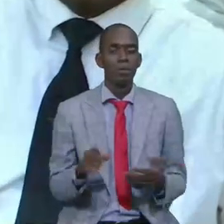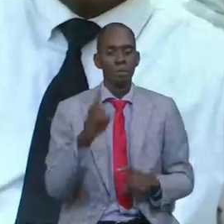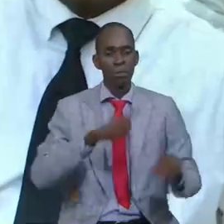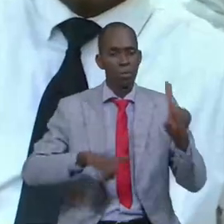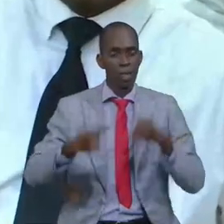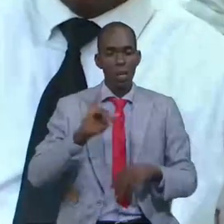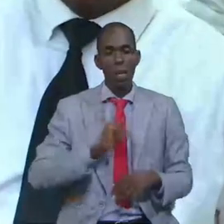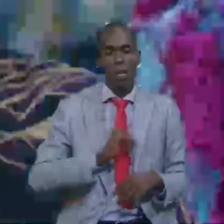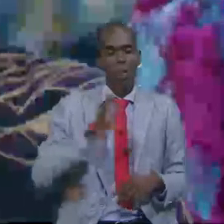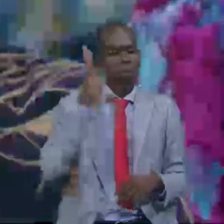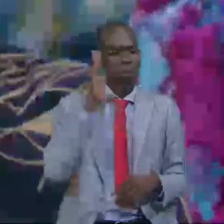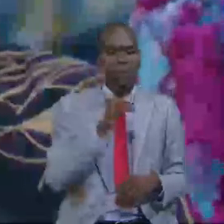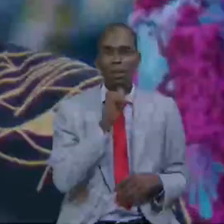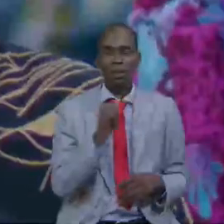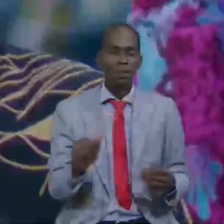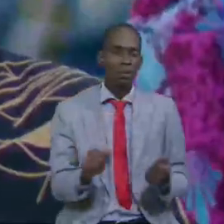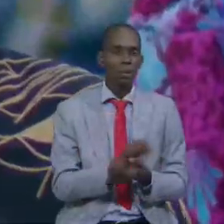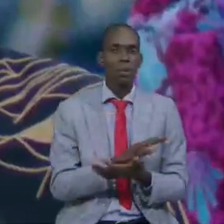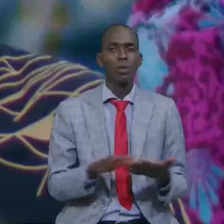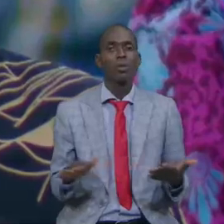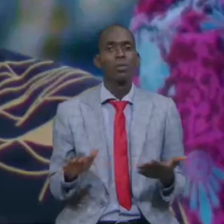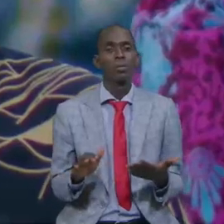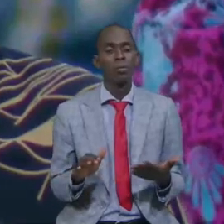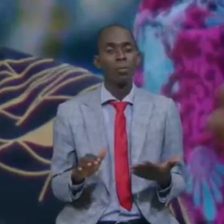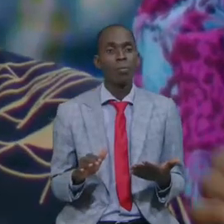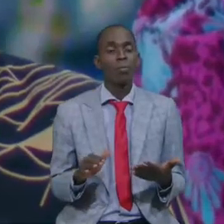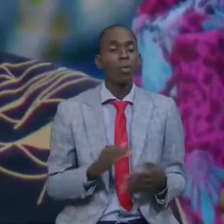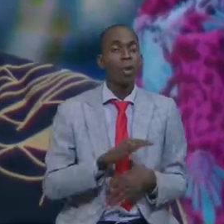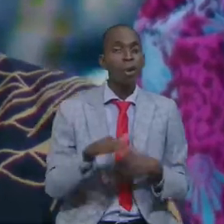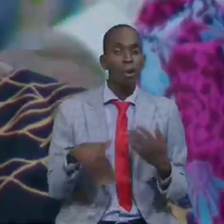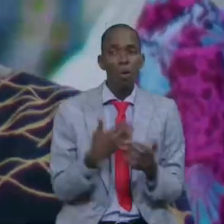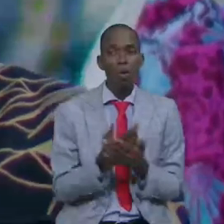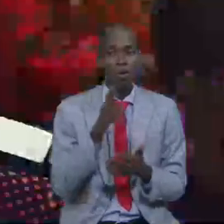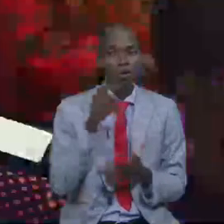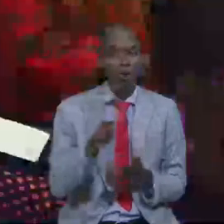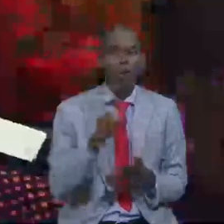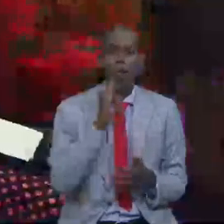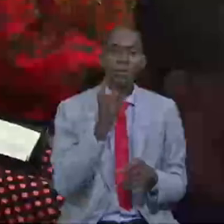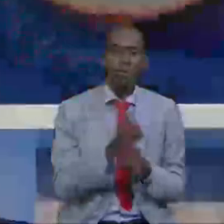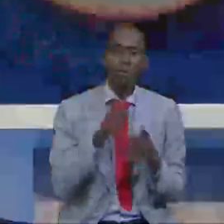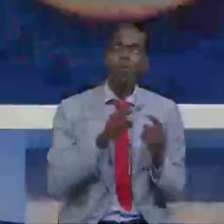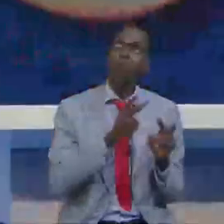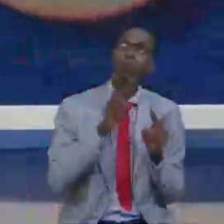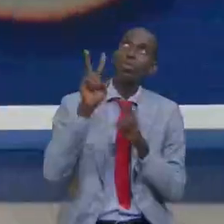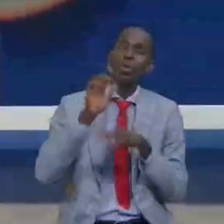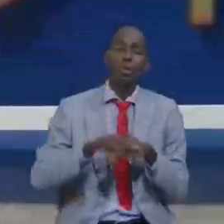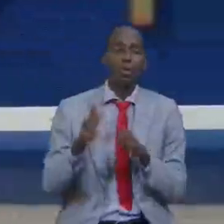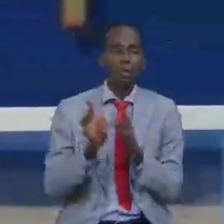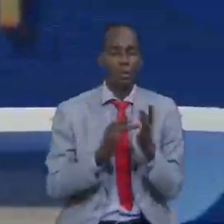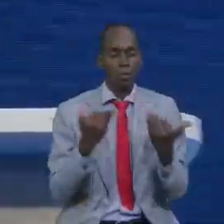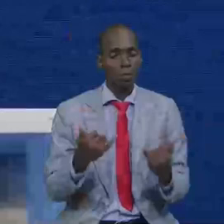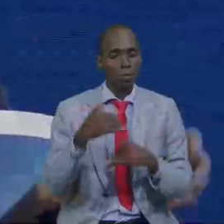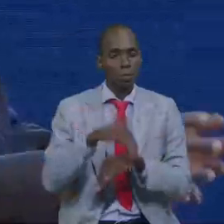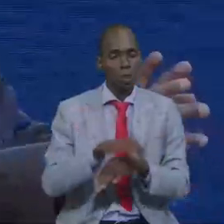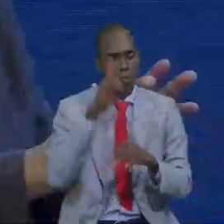périr. Tout ce qu'il faut, c'est de regarder à Jésus ce soir, de croire au Seigneur Jésus-Christ ce